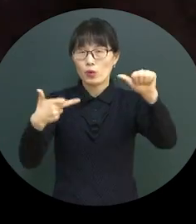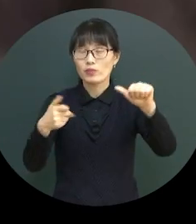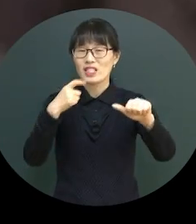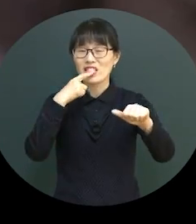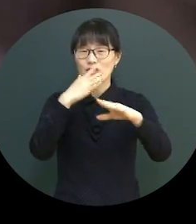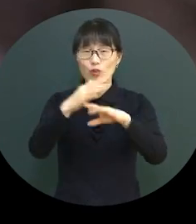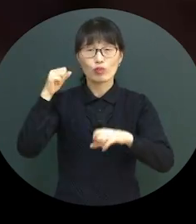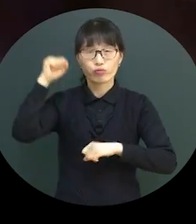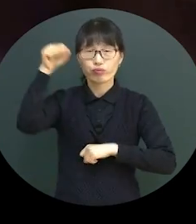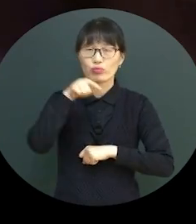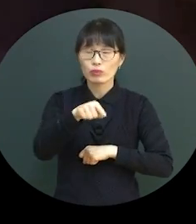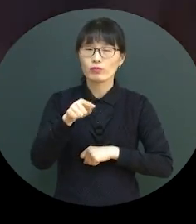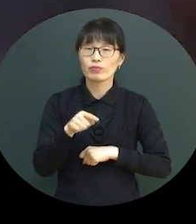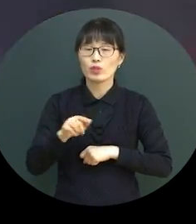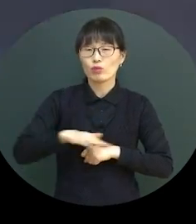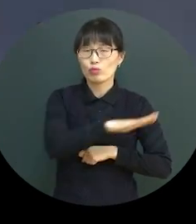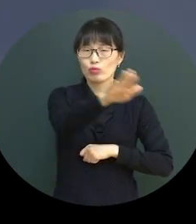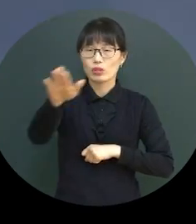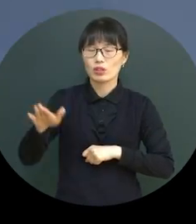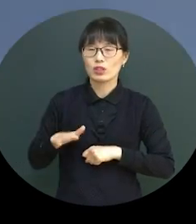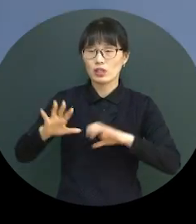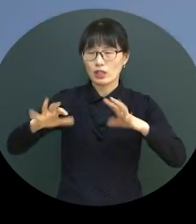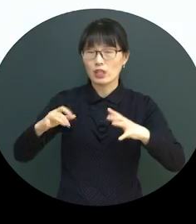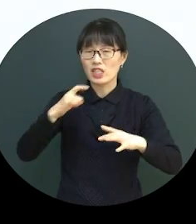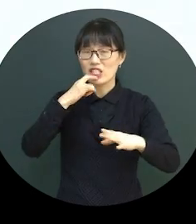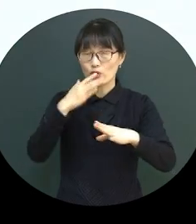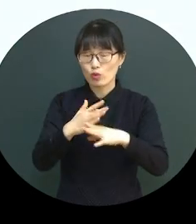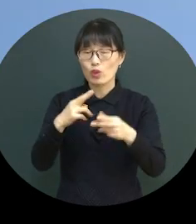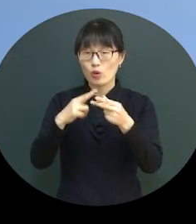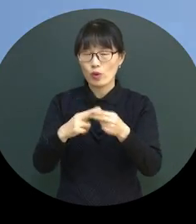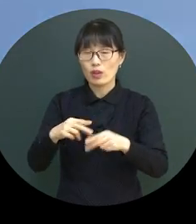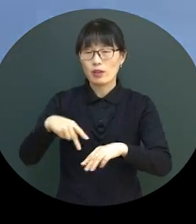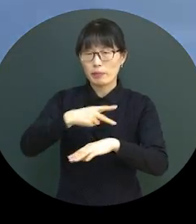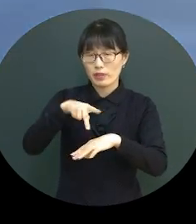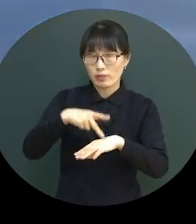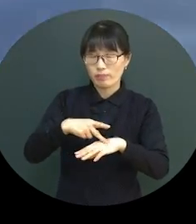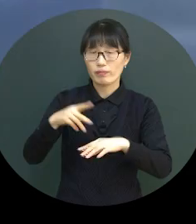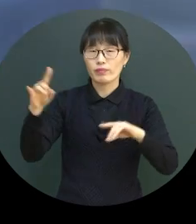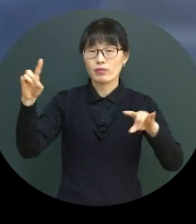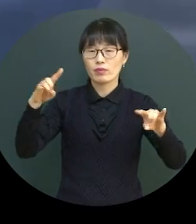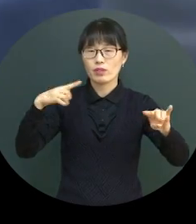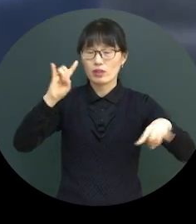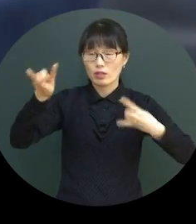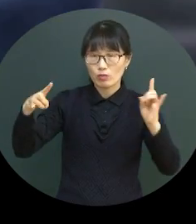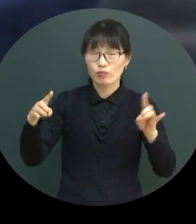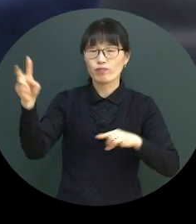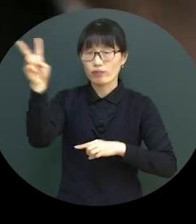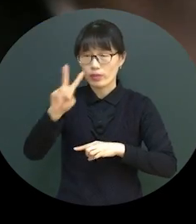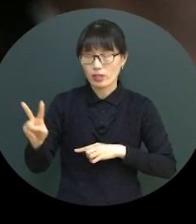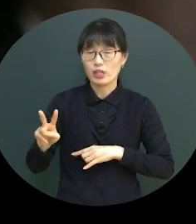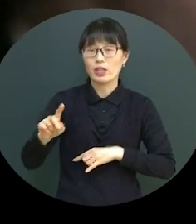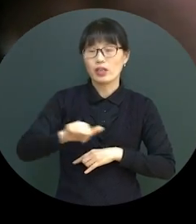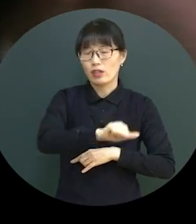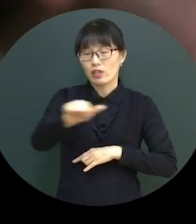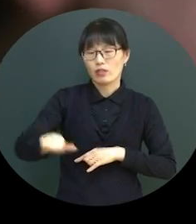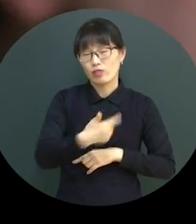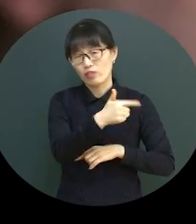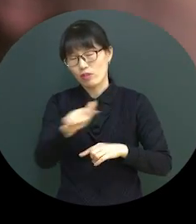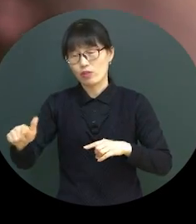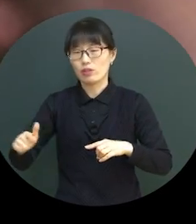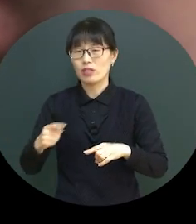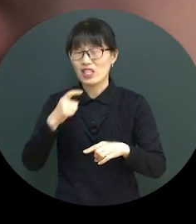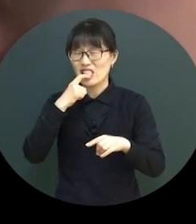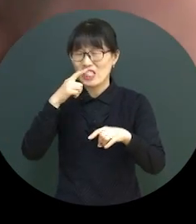5.18 민주화 운동은 우리나라의 민주화는 물론 필리핀, 태국, 베트남 등 아시아 여러 나라의